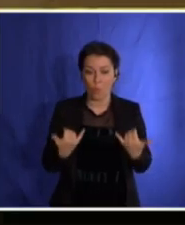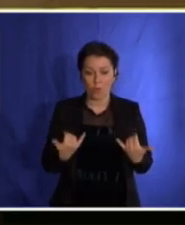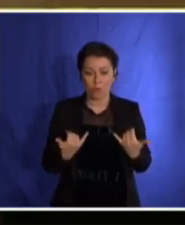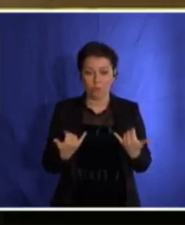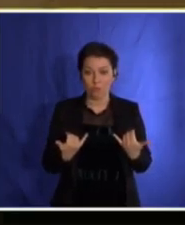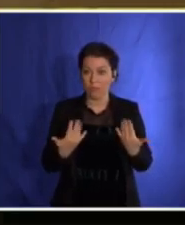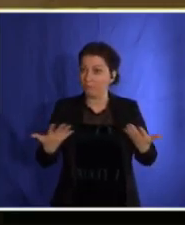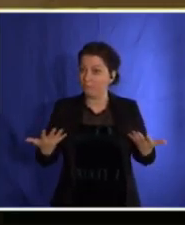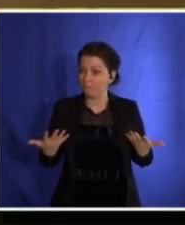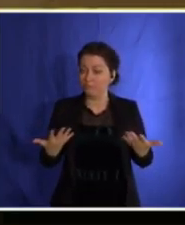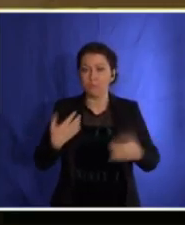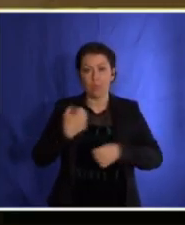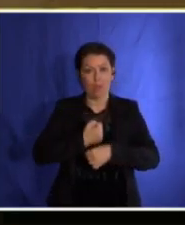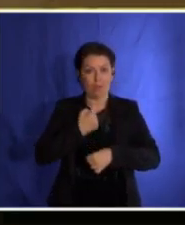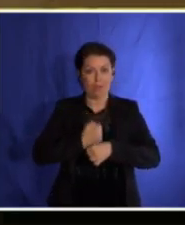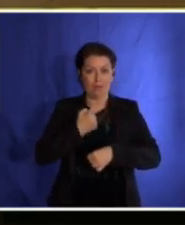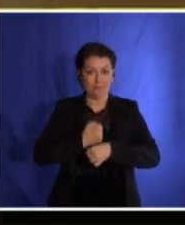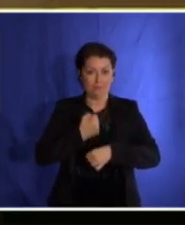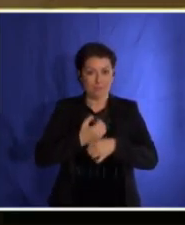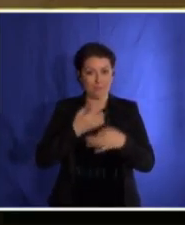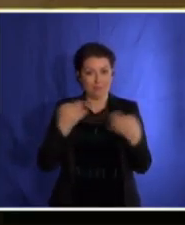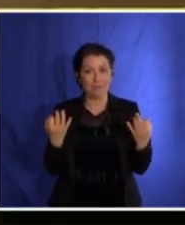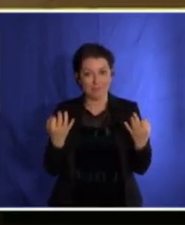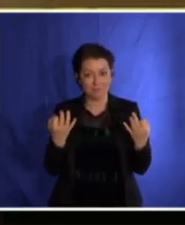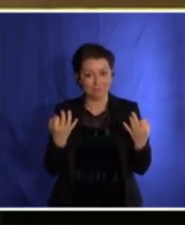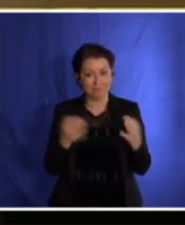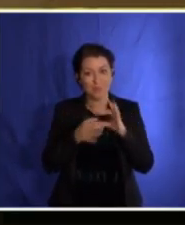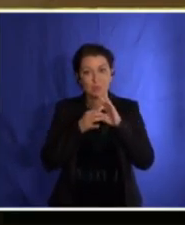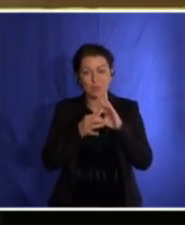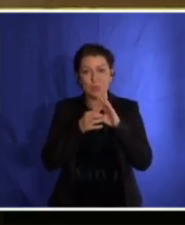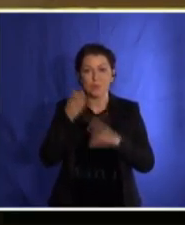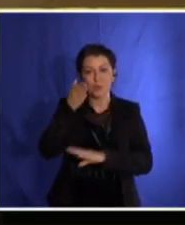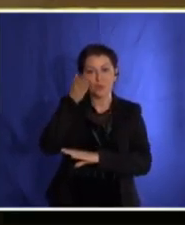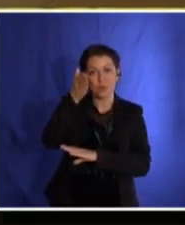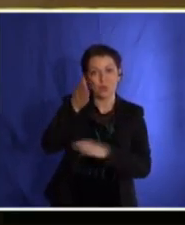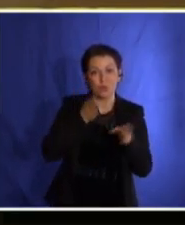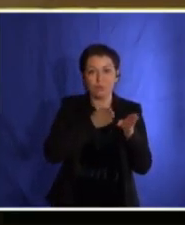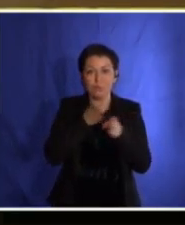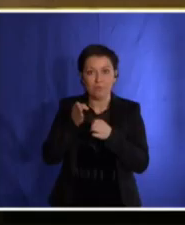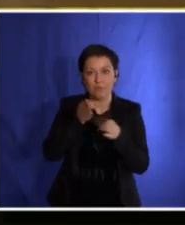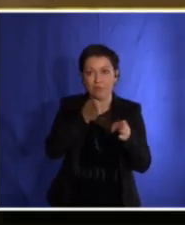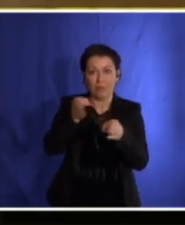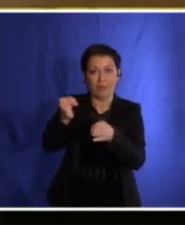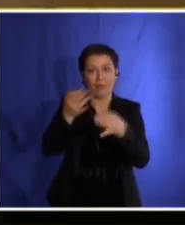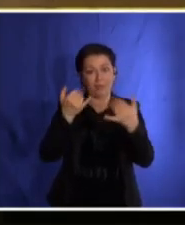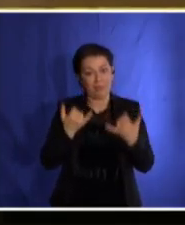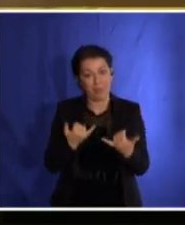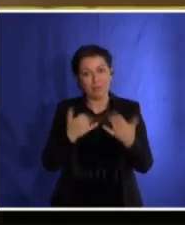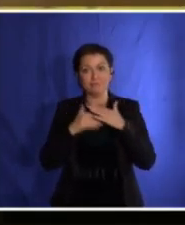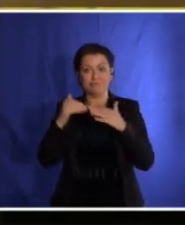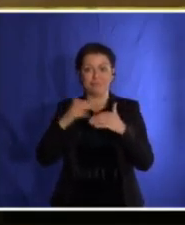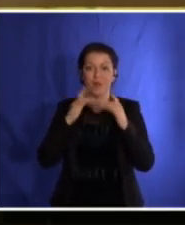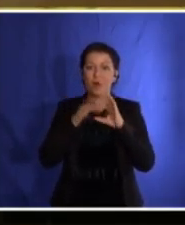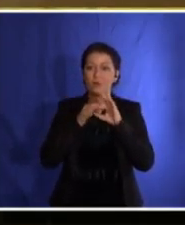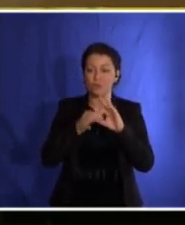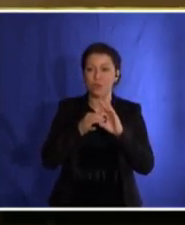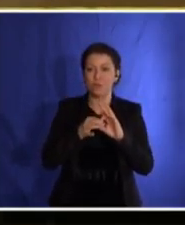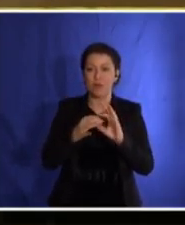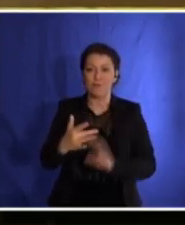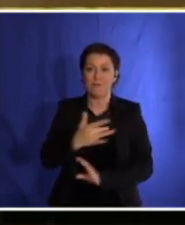da. Es werden Weichen für die Zukunft gestellt und Weichen für die Volkspartei